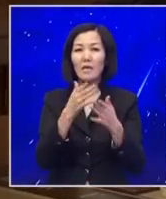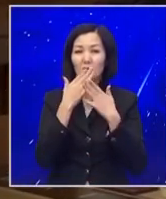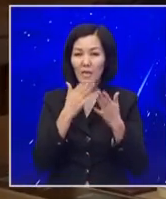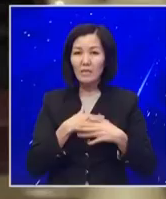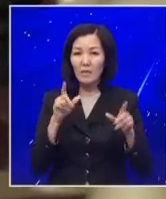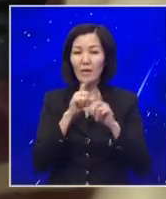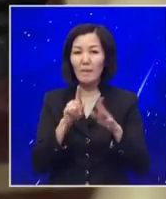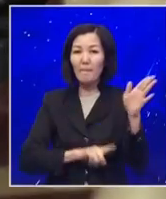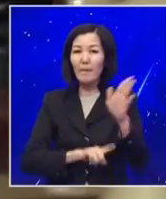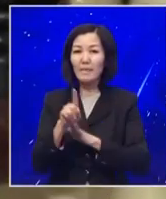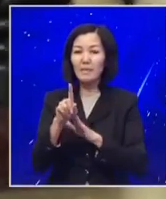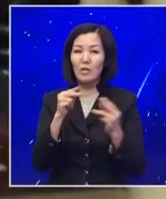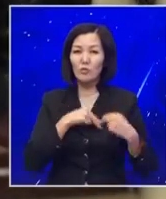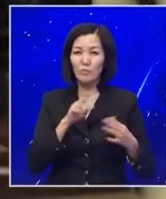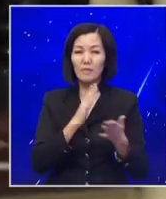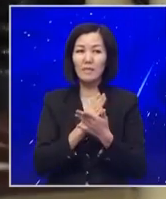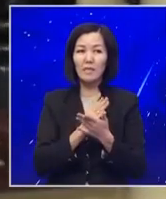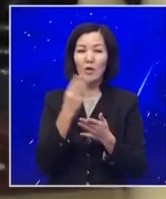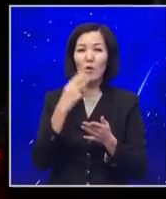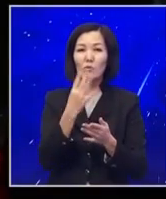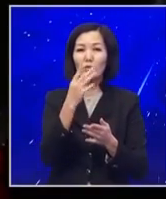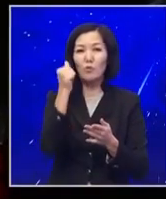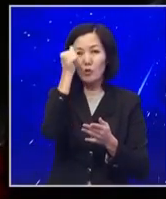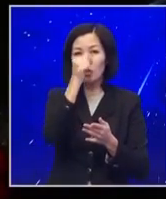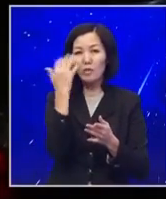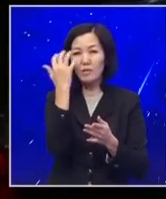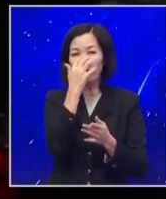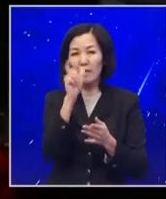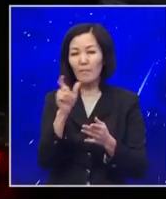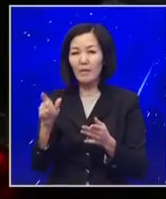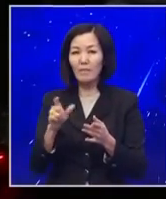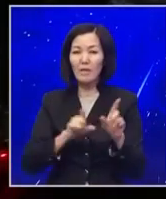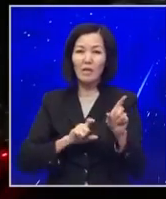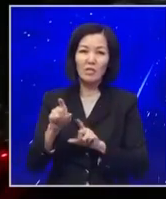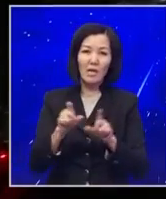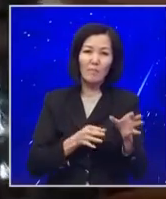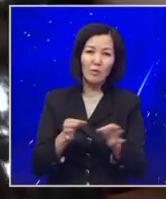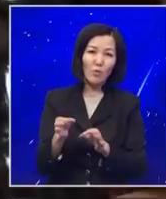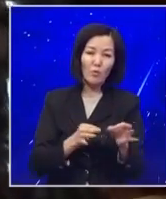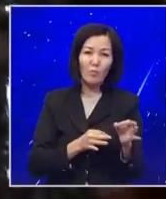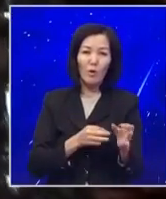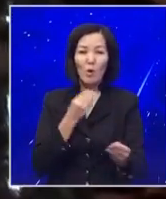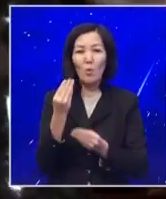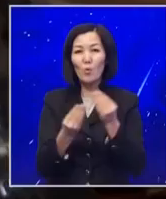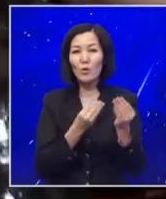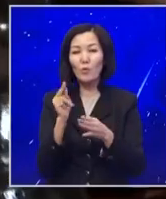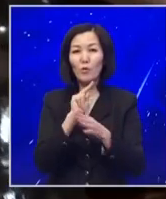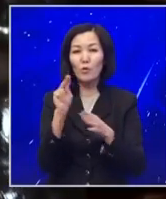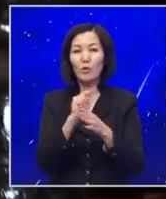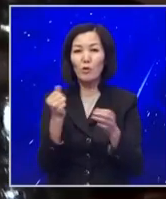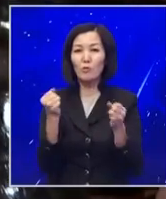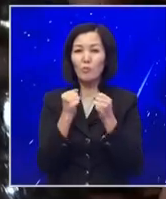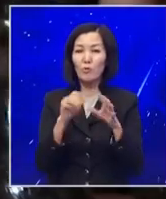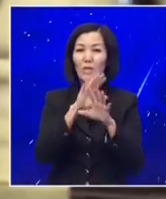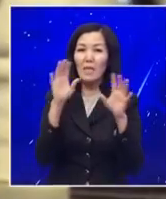қолданысқа берілгеннен бастап жұмыс істейді. Ол 34 жыл бойы зағиып жандарға шахмат, дойбы, тоғызқұмалақ ойнауды үйретеді. Бұл спорт ерекше